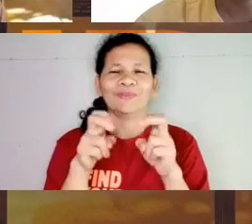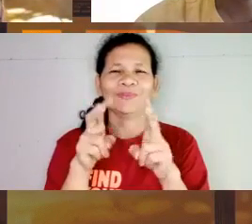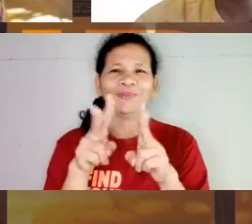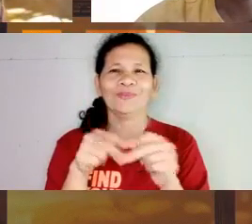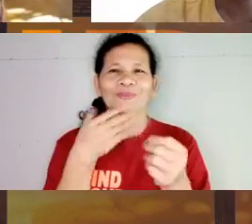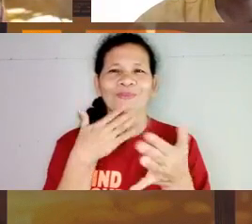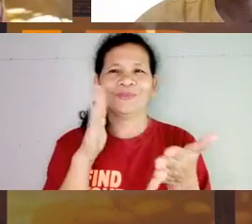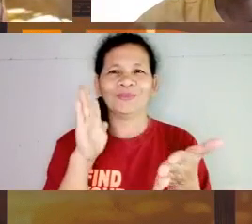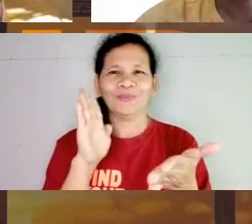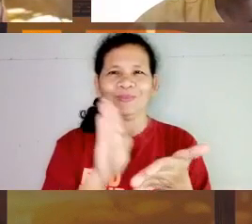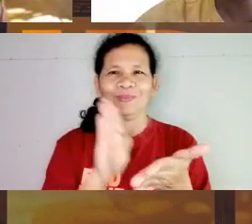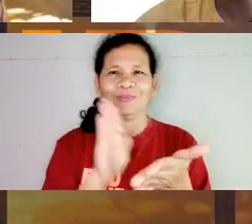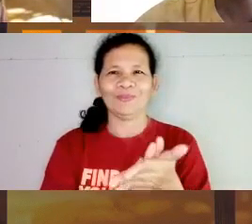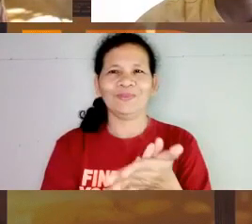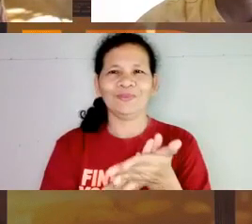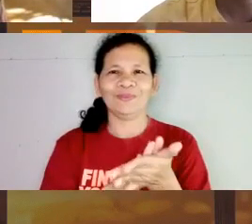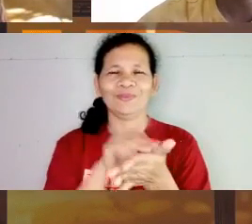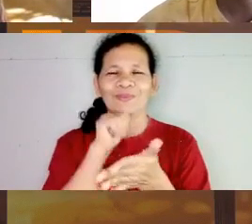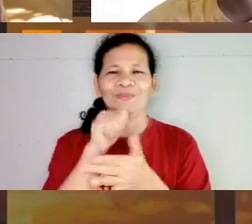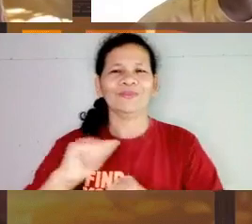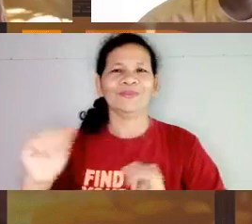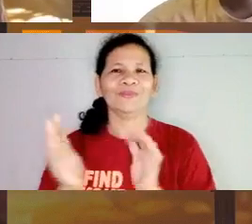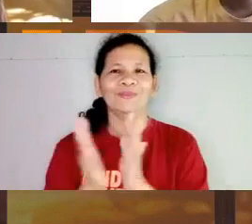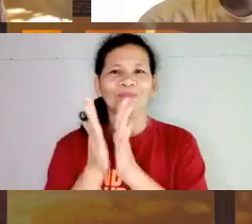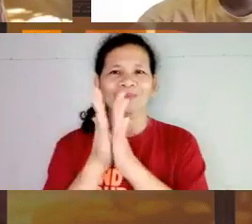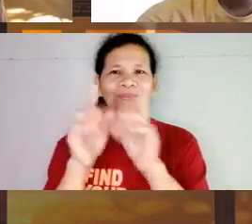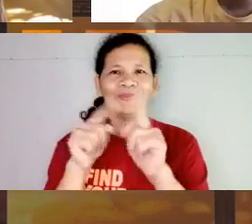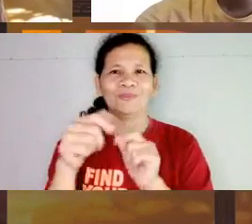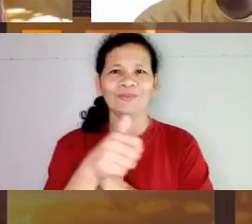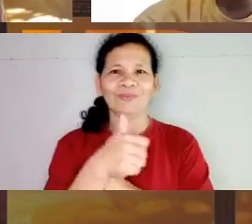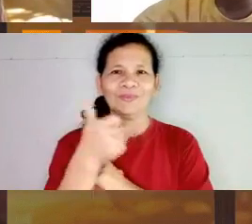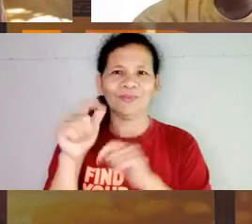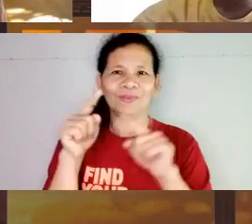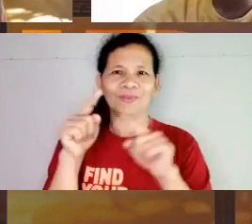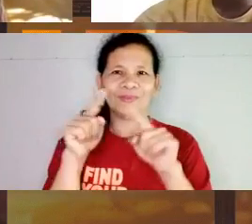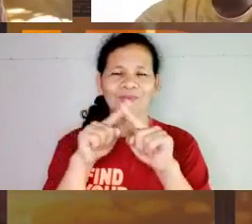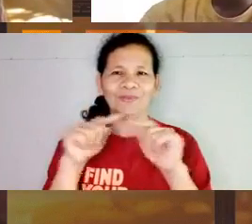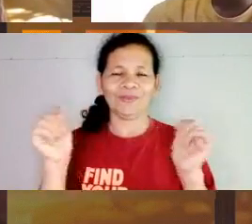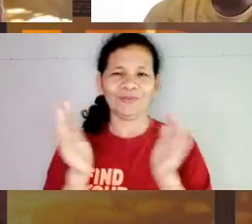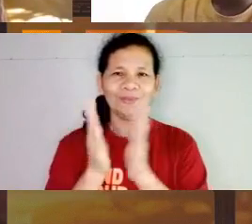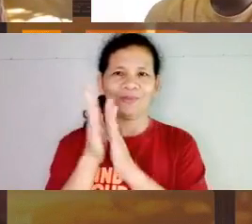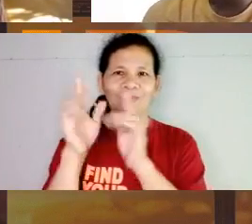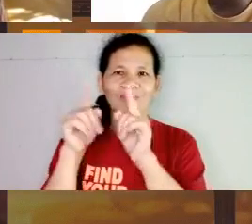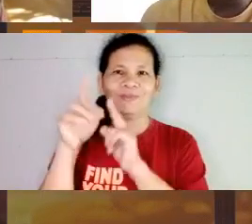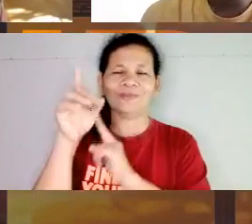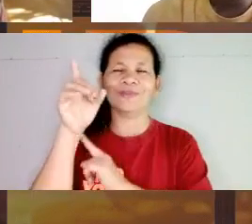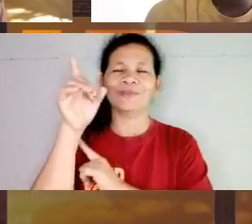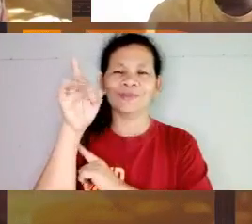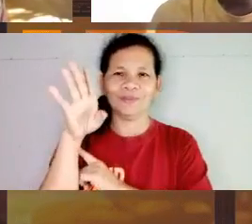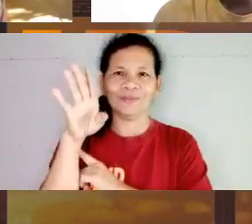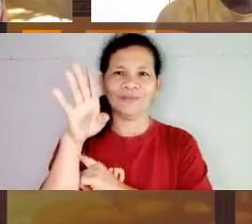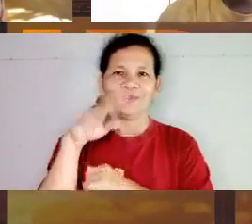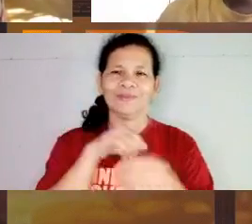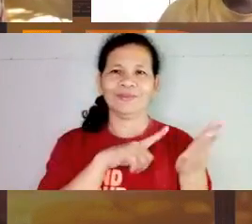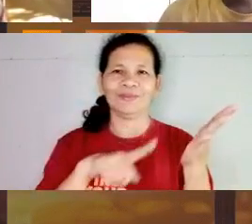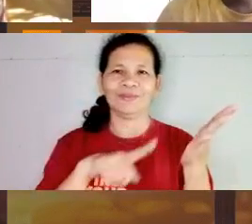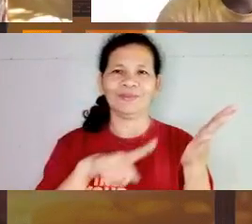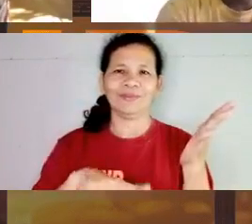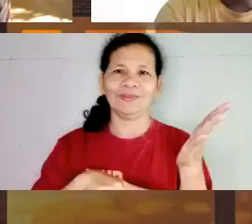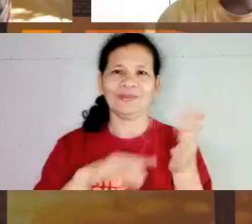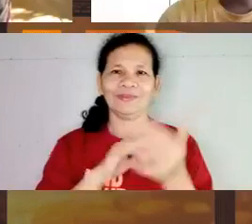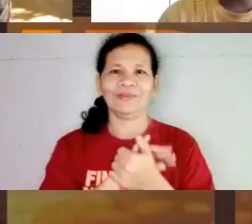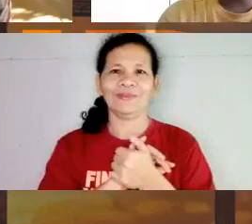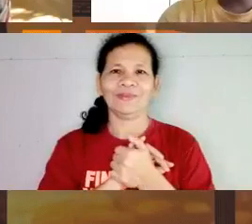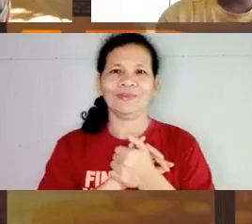Hindi para maging kapuri-puri sa iba, kundi kapuri-puri sa Panginoon. Si Ma'am Presi